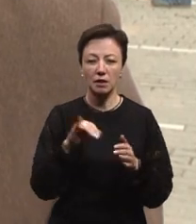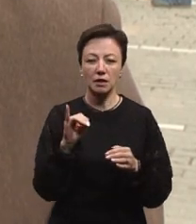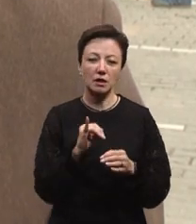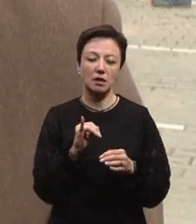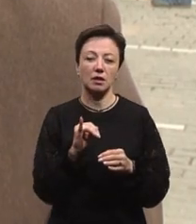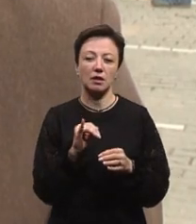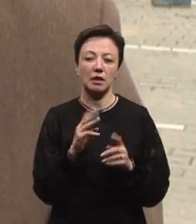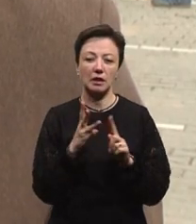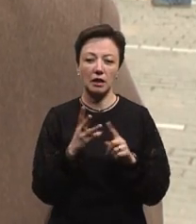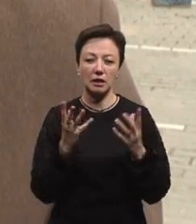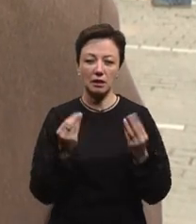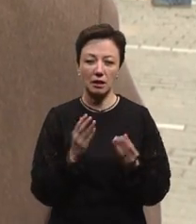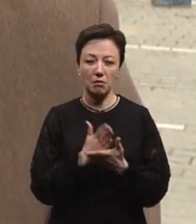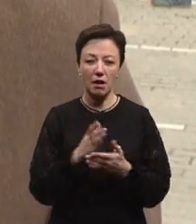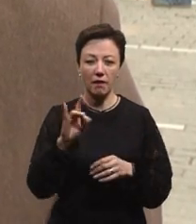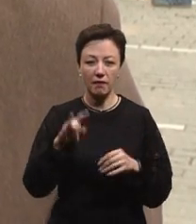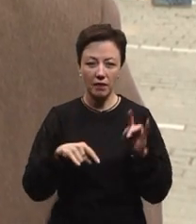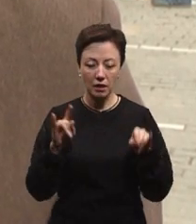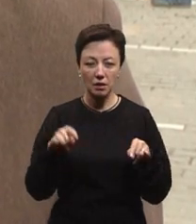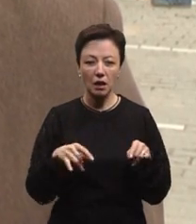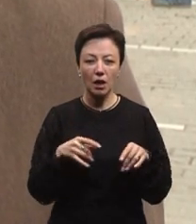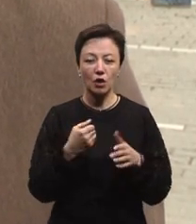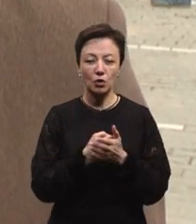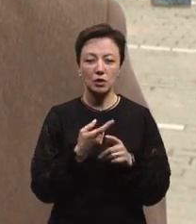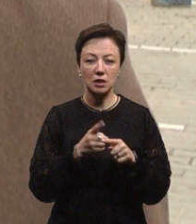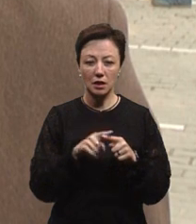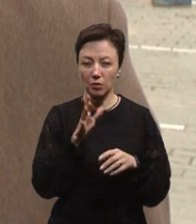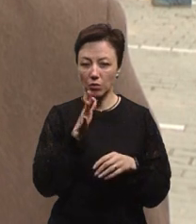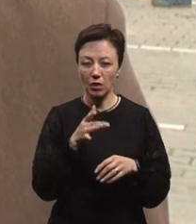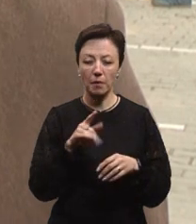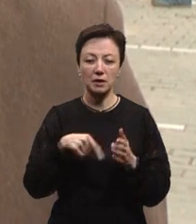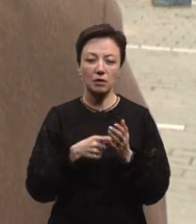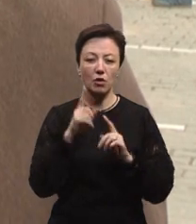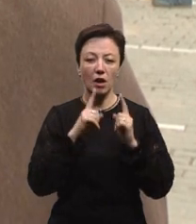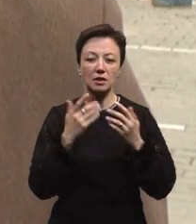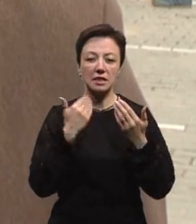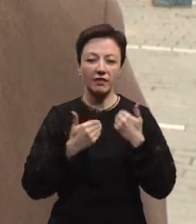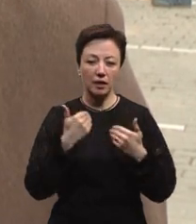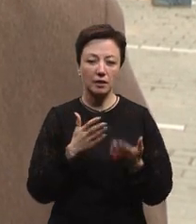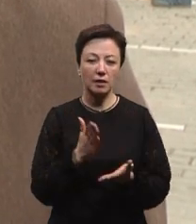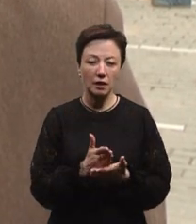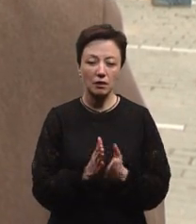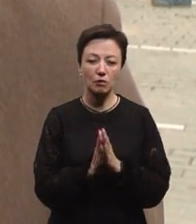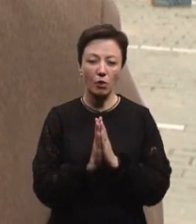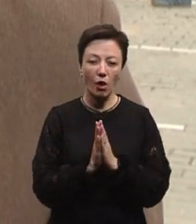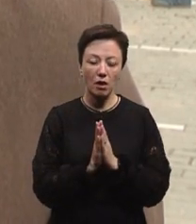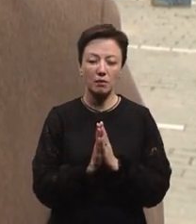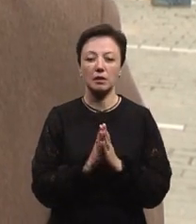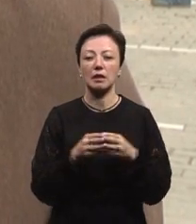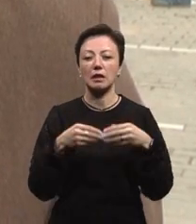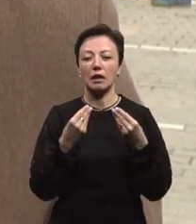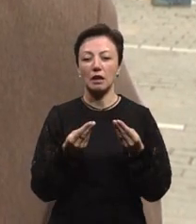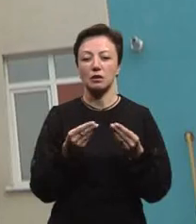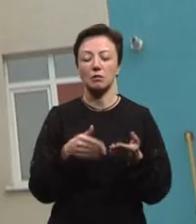вже по суті на третій день мали вікна ми до цієї пори міської ради отримуємо такі звернення з проханням надати